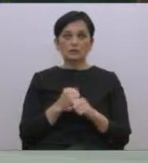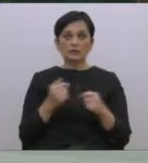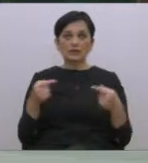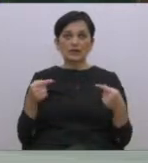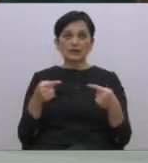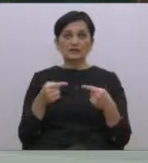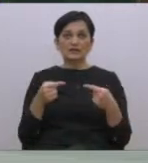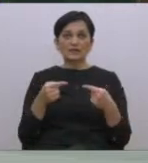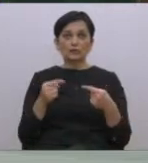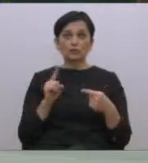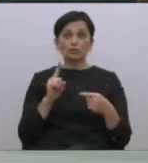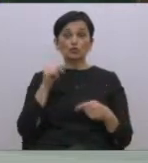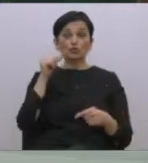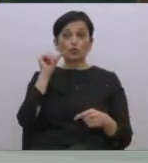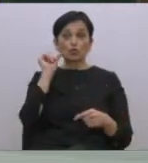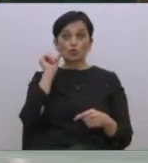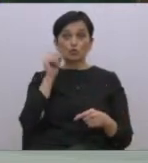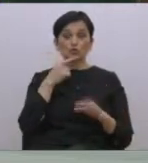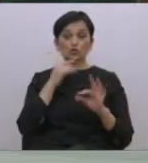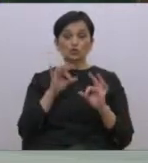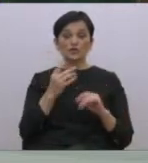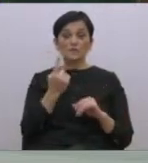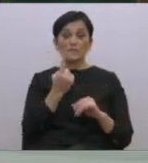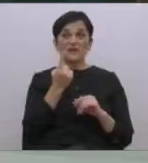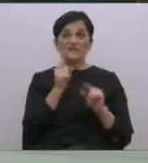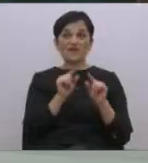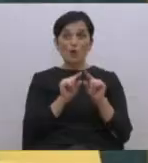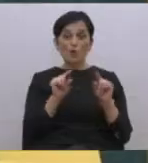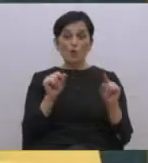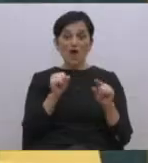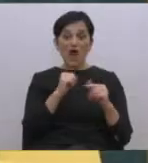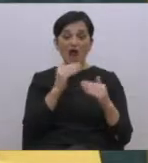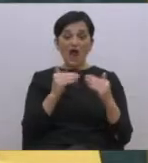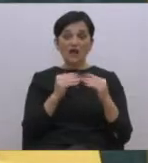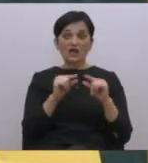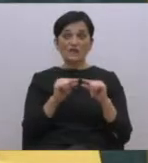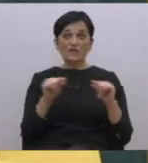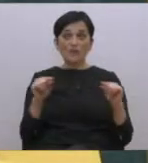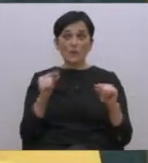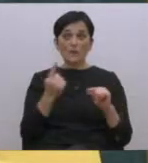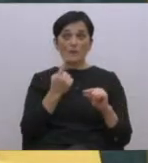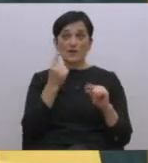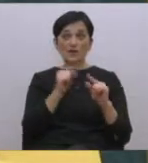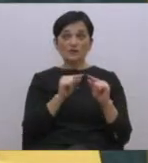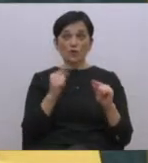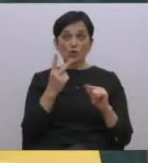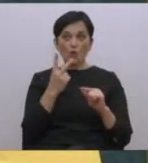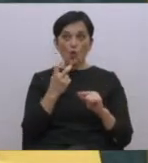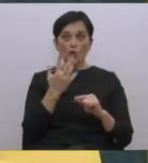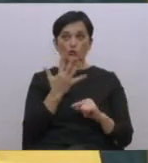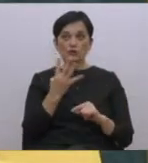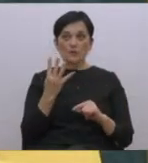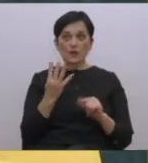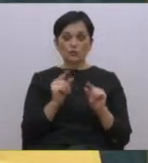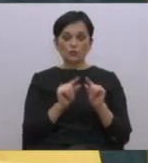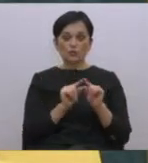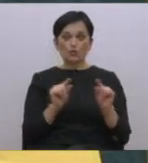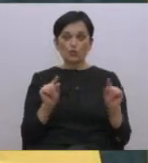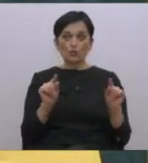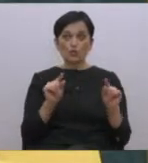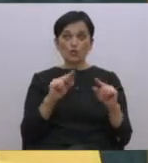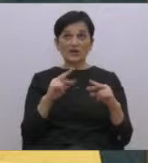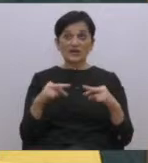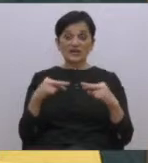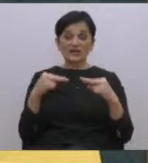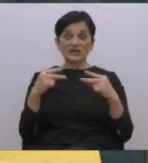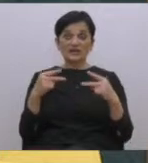Tavazuste, cobralot, rom, cușinogor, țaginișna, pirul muhlis, acue puncte stanahmat, pirul puncte, ora s-a urmărit tot mete muhlis, nacul a